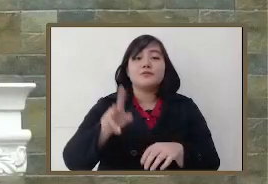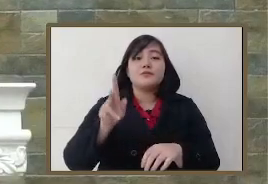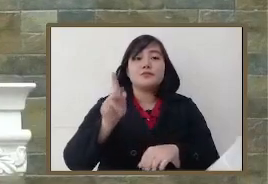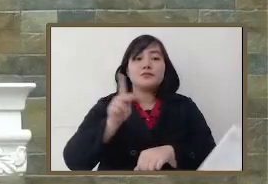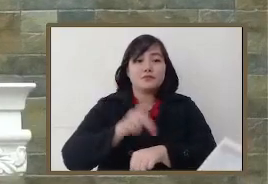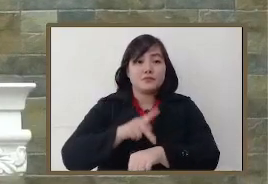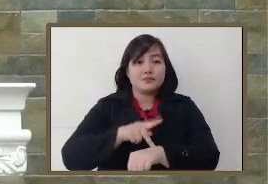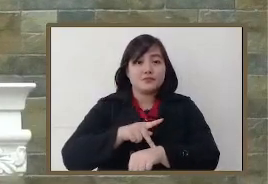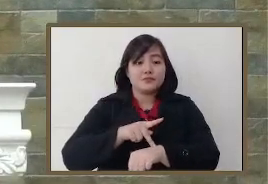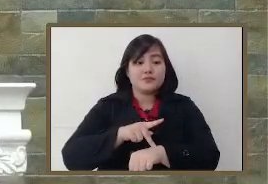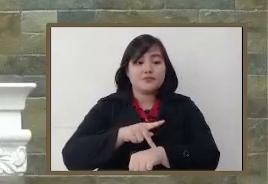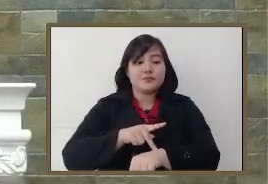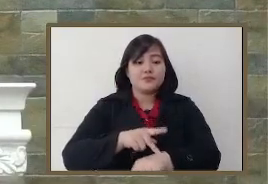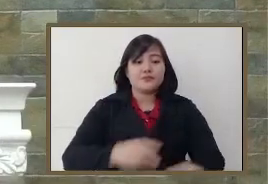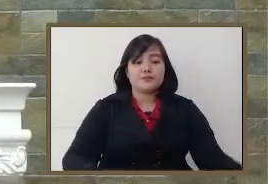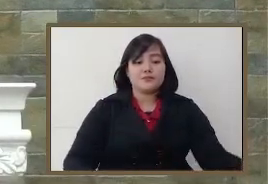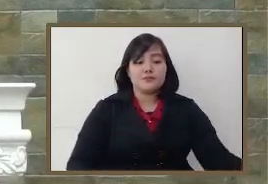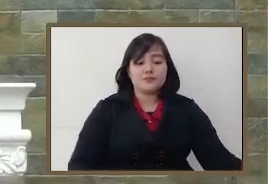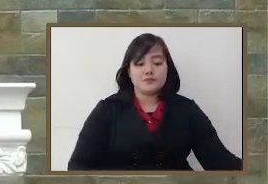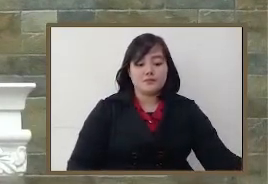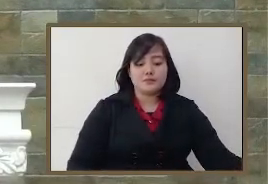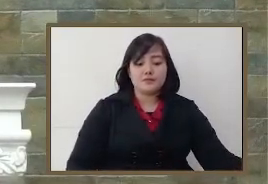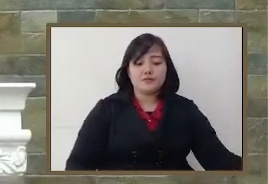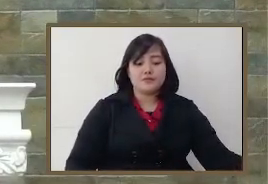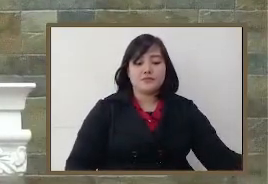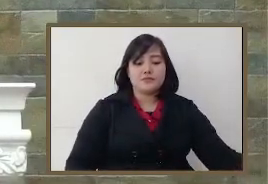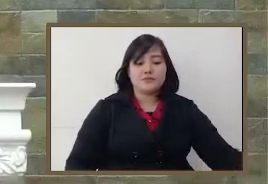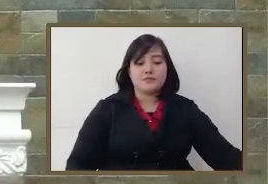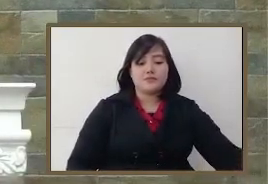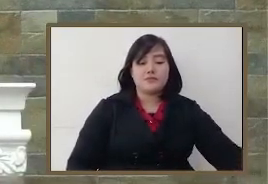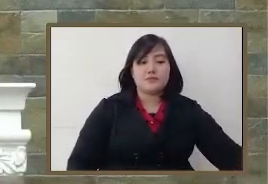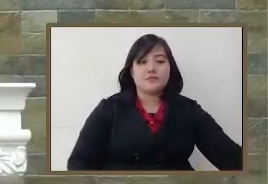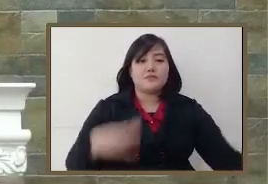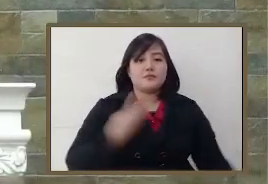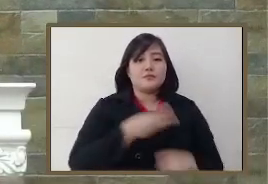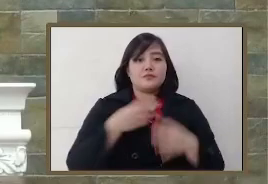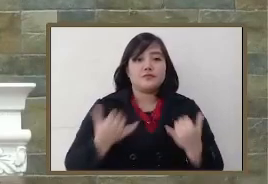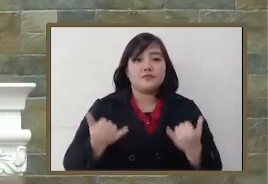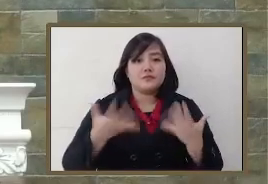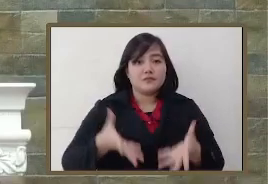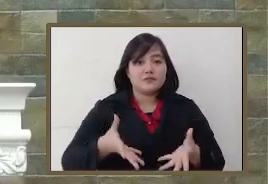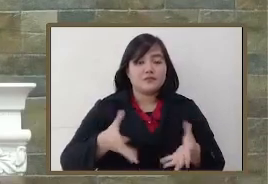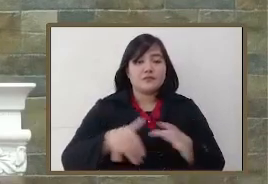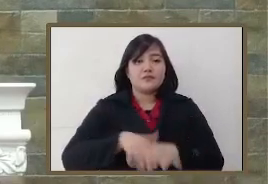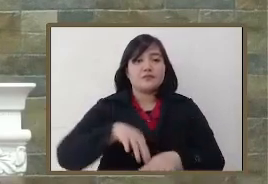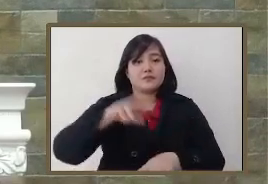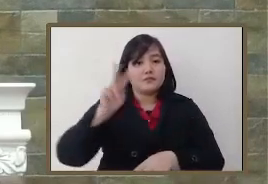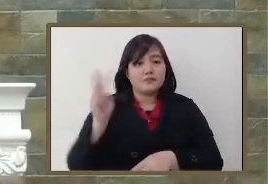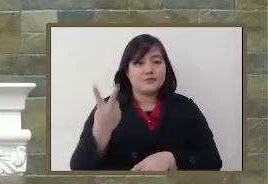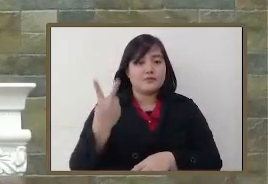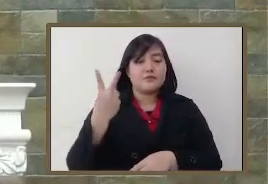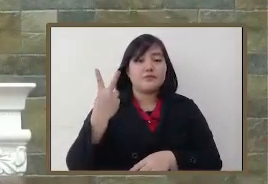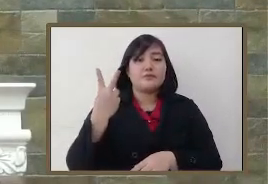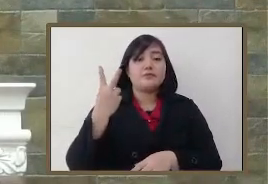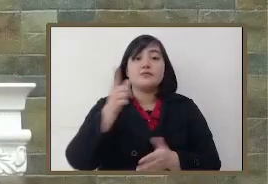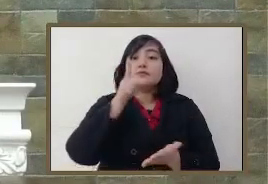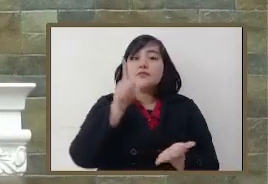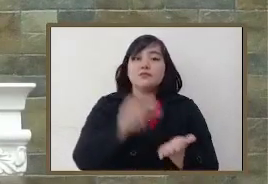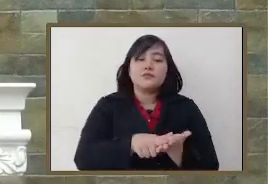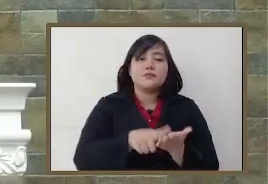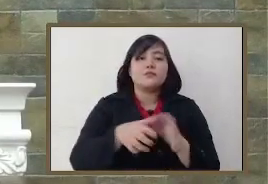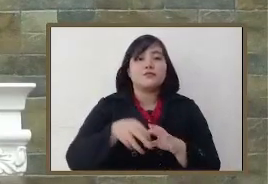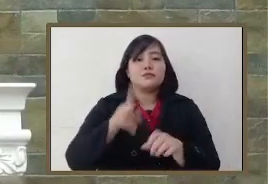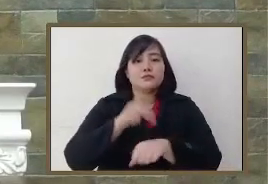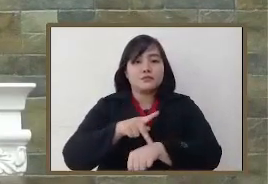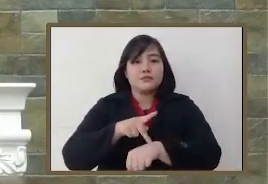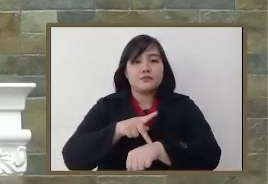tayo ngayon sa second letter or epistle of the apostle of